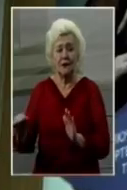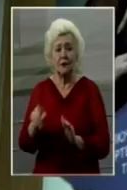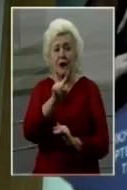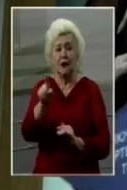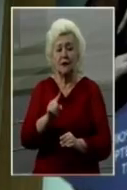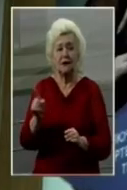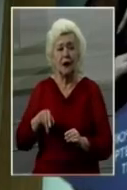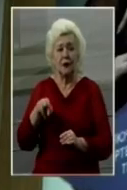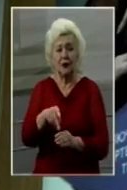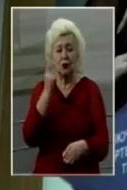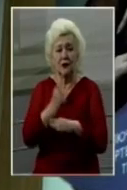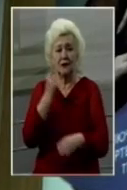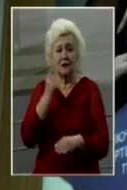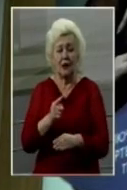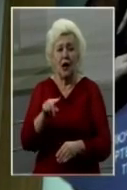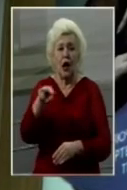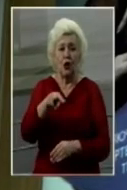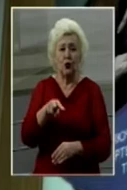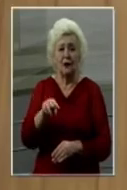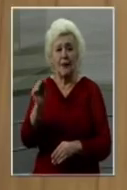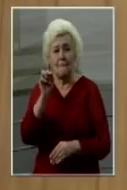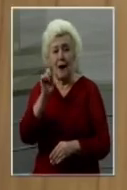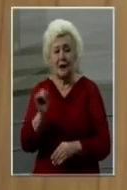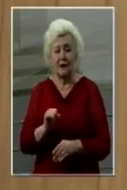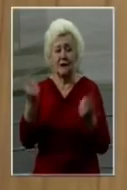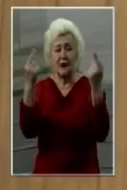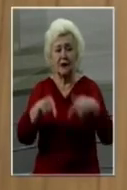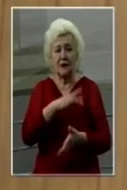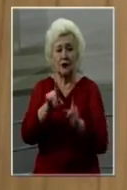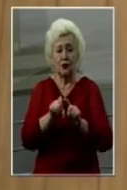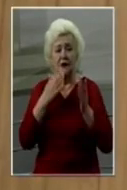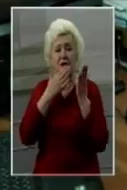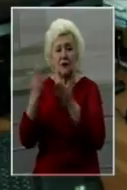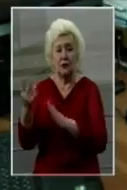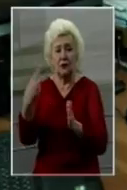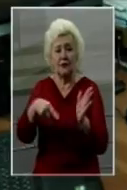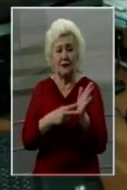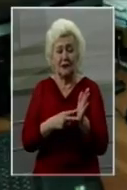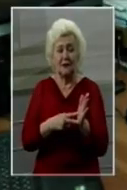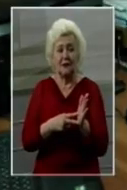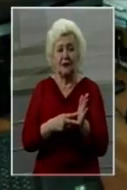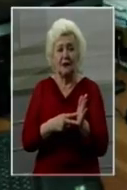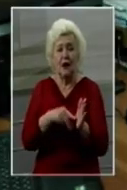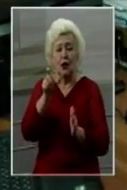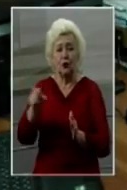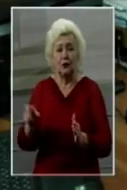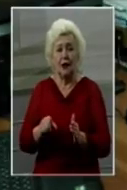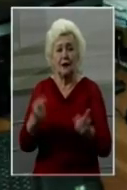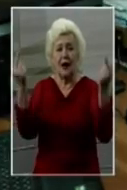заборонено. За лютий-березень до кризового центру звернулося 27 людей. кризовий центр жінка